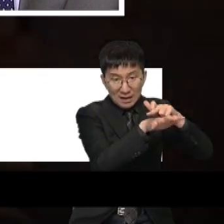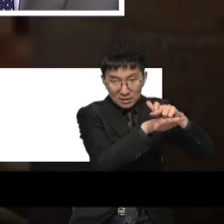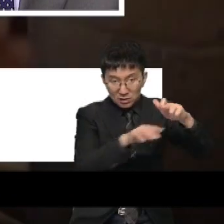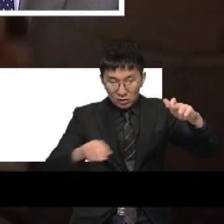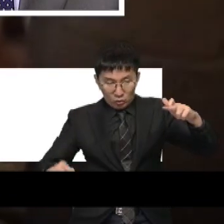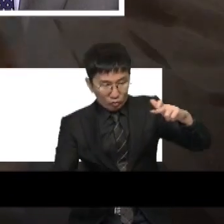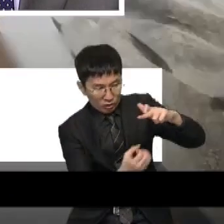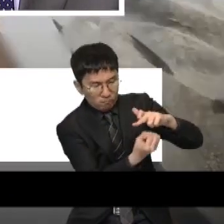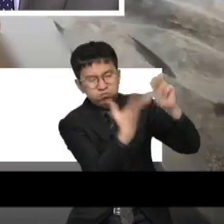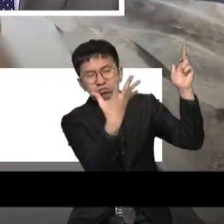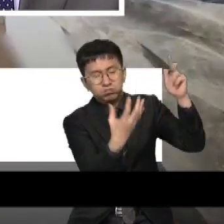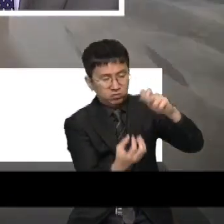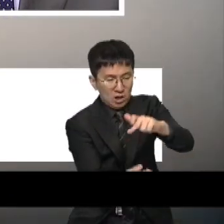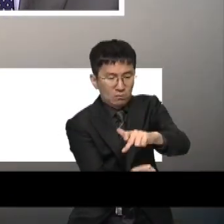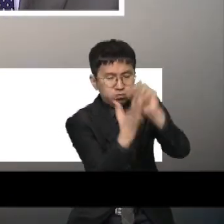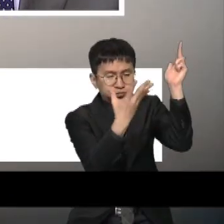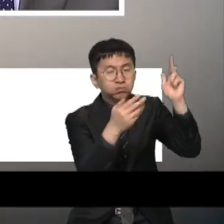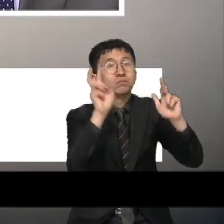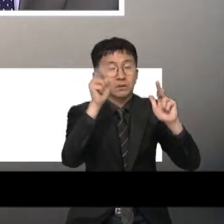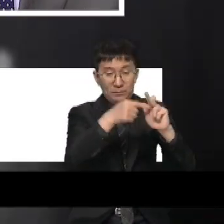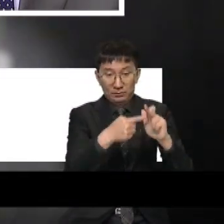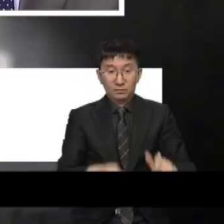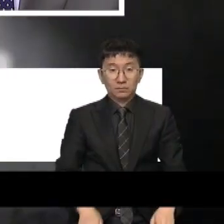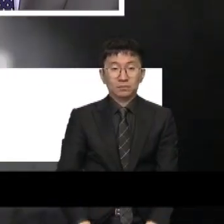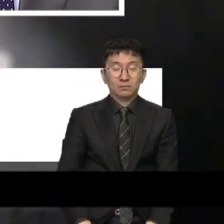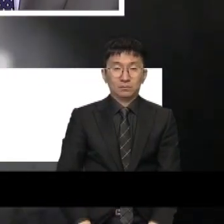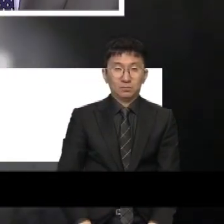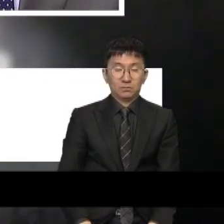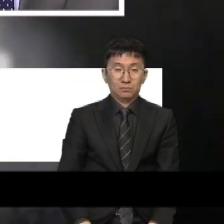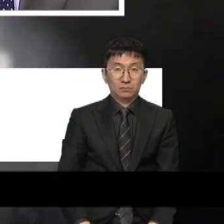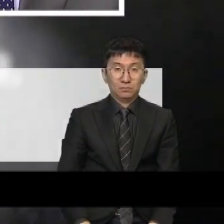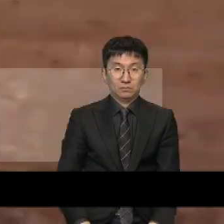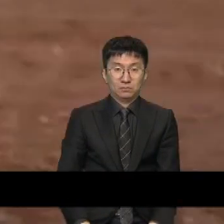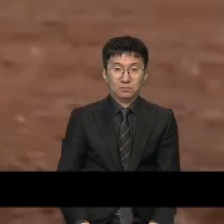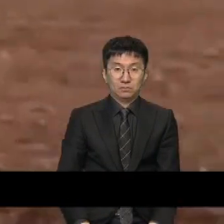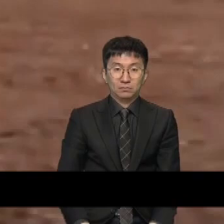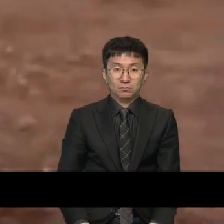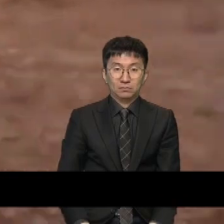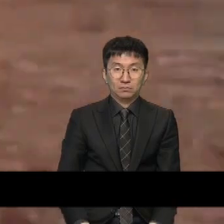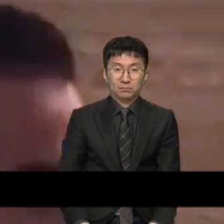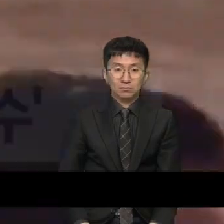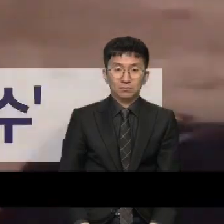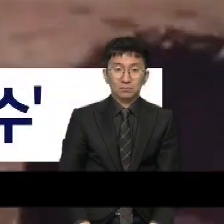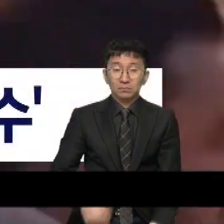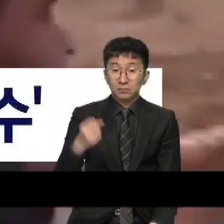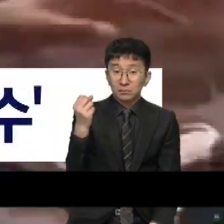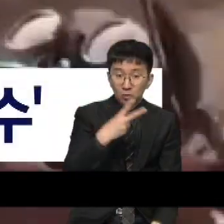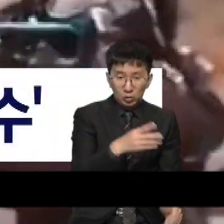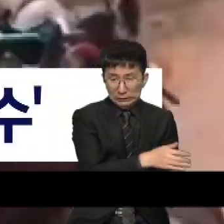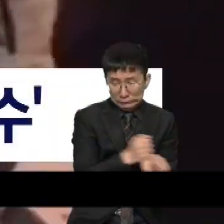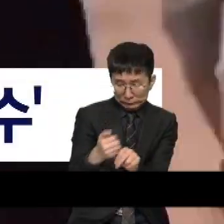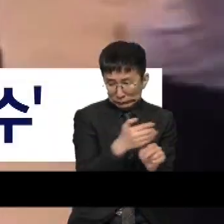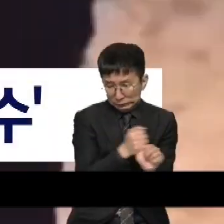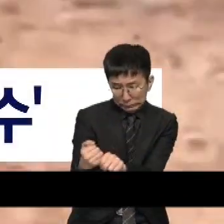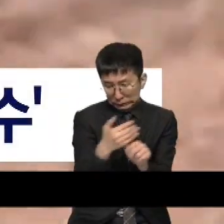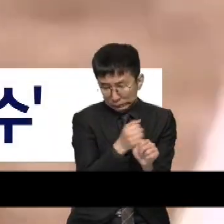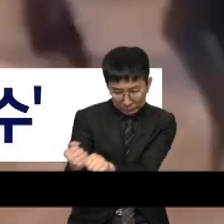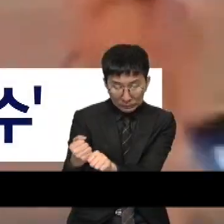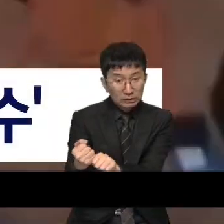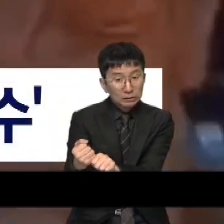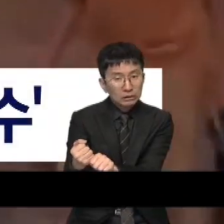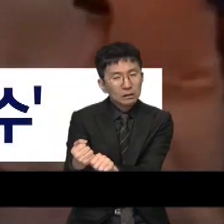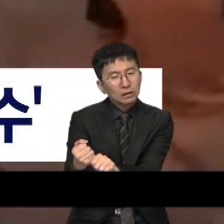부대에 저항할 가능성이 굉장히 높아요. 여기에 하마스가 이스라엘